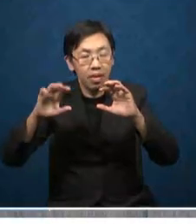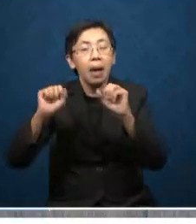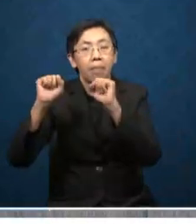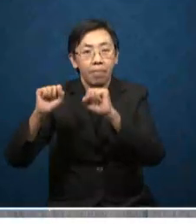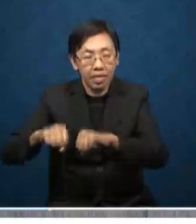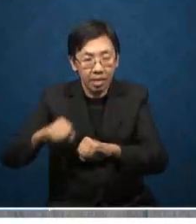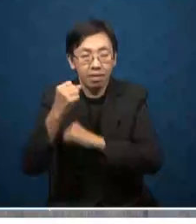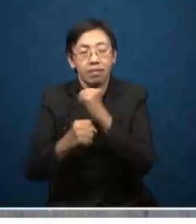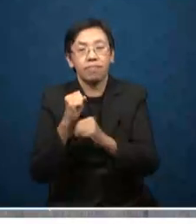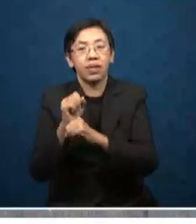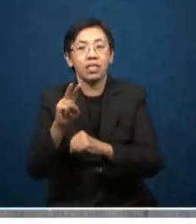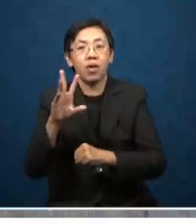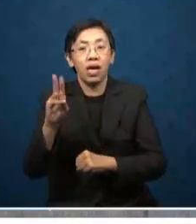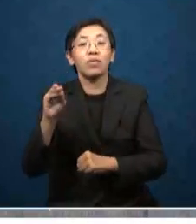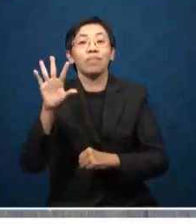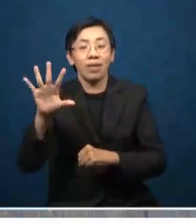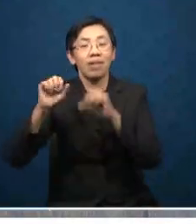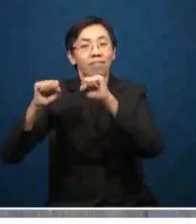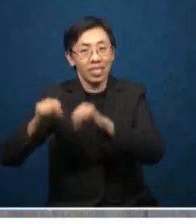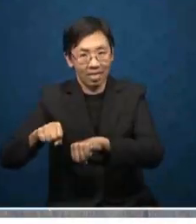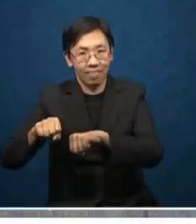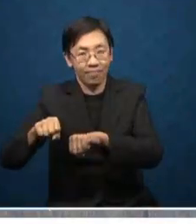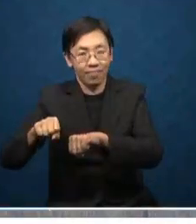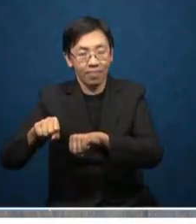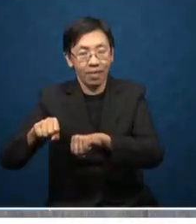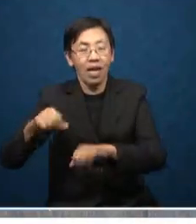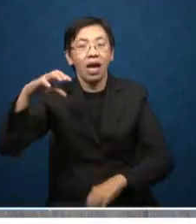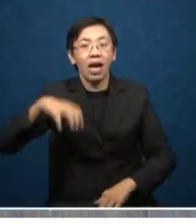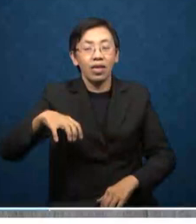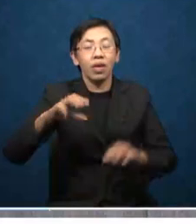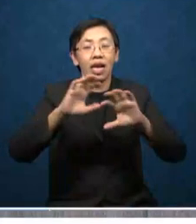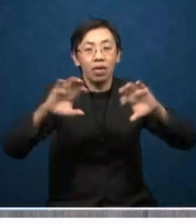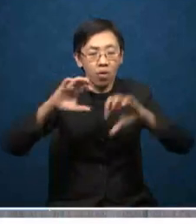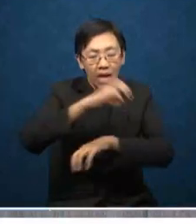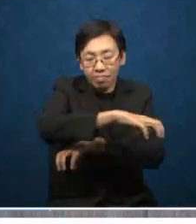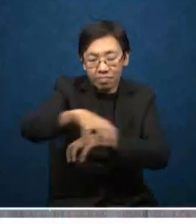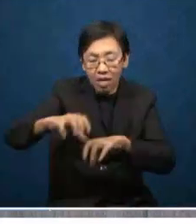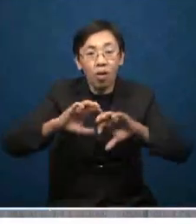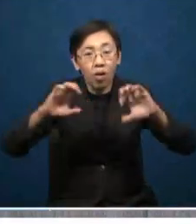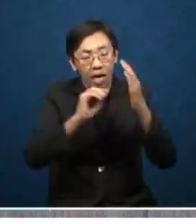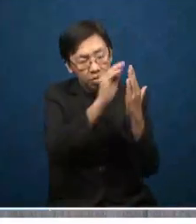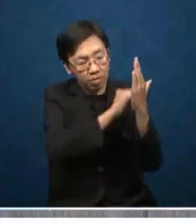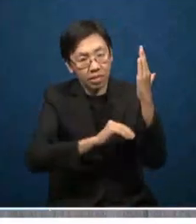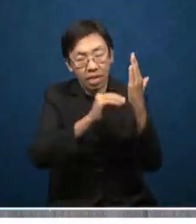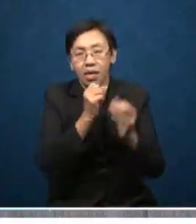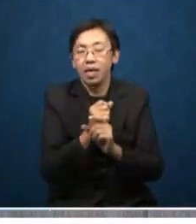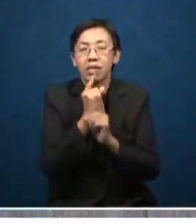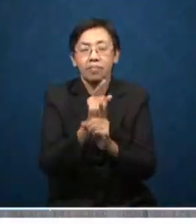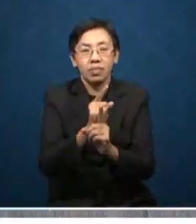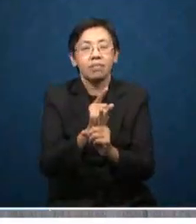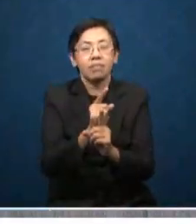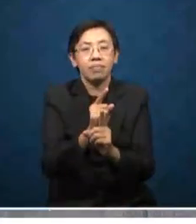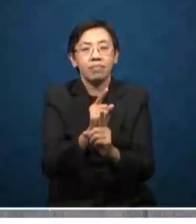มติเมื่อปี 2565นี้เองให้หน่วยงานของรัฐทั่วประเทศปฏิบัติตามแนวปฏิบัติ